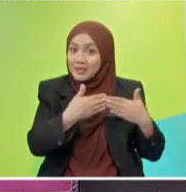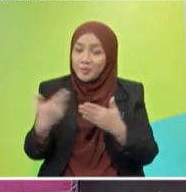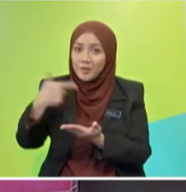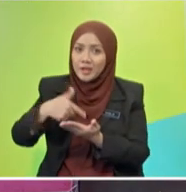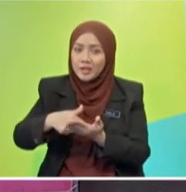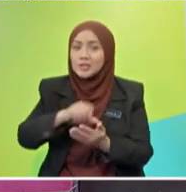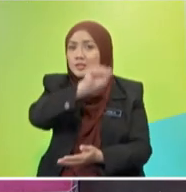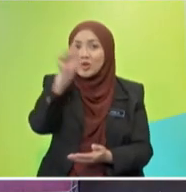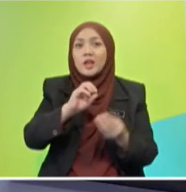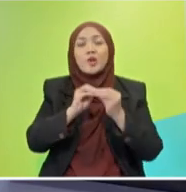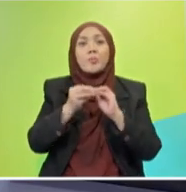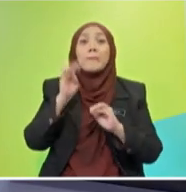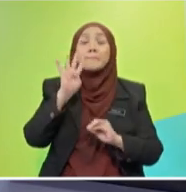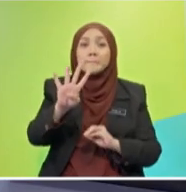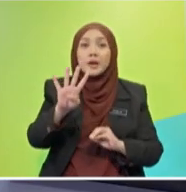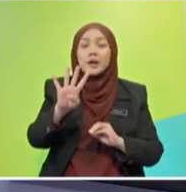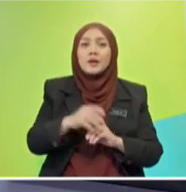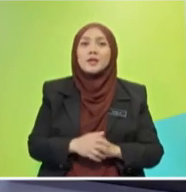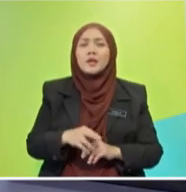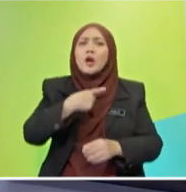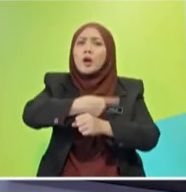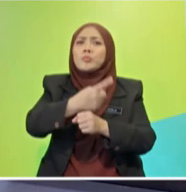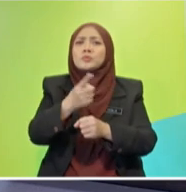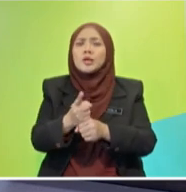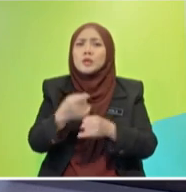keempat rambutan adalah jenis